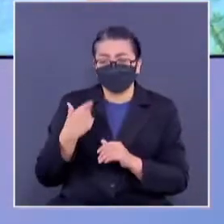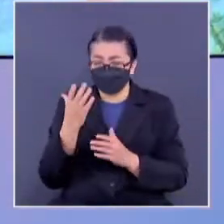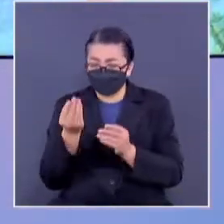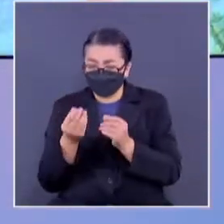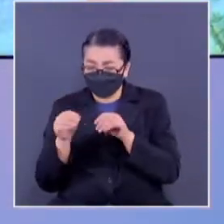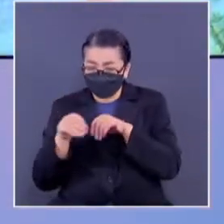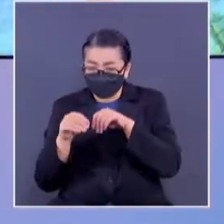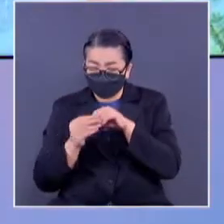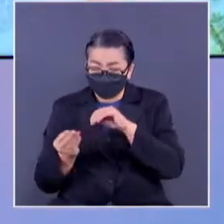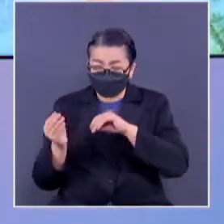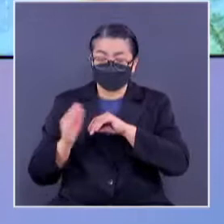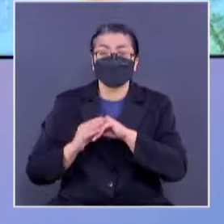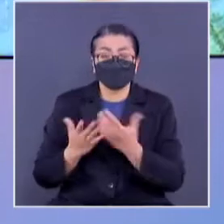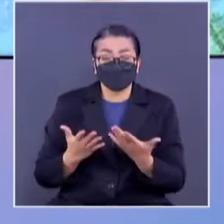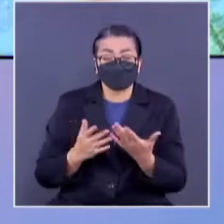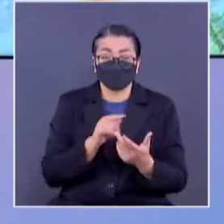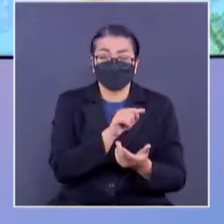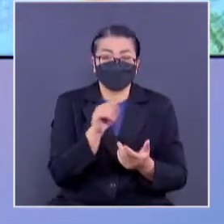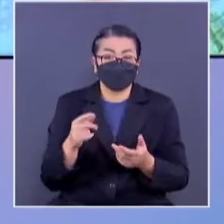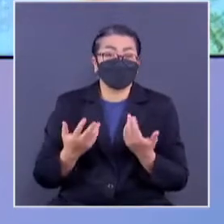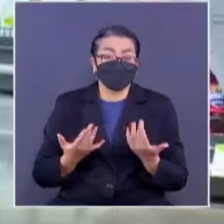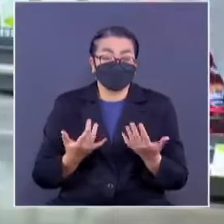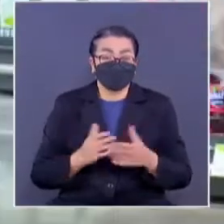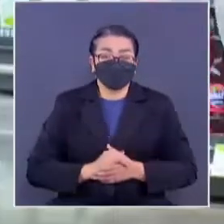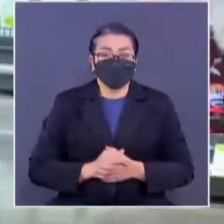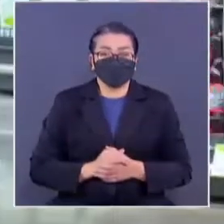ทก็รอจ่อที่จะขึ้นอยู่หลายรายการทีเดียวค่ะ